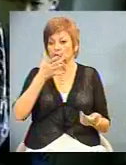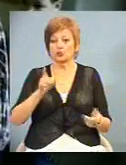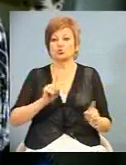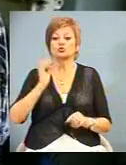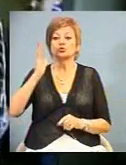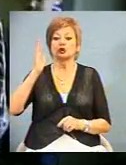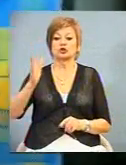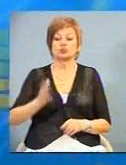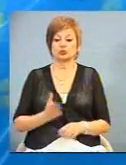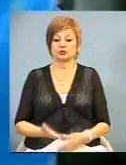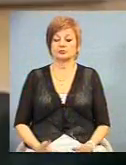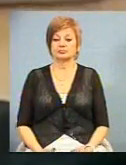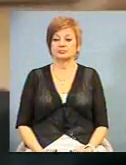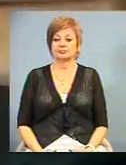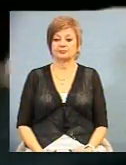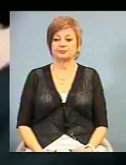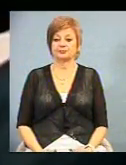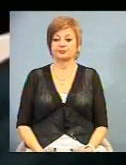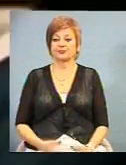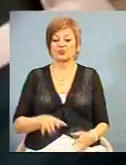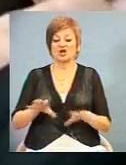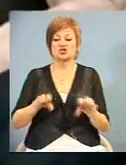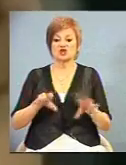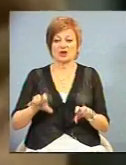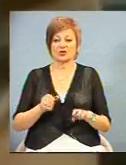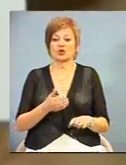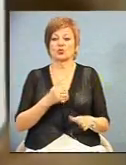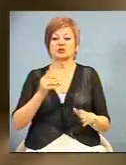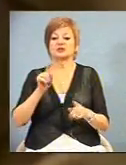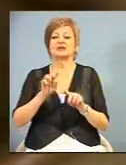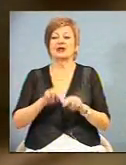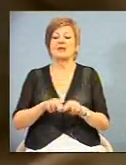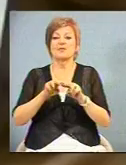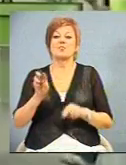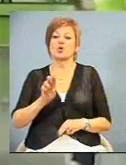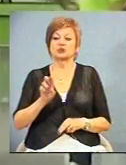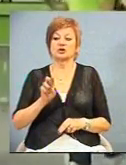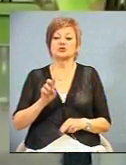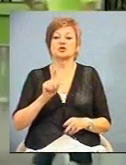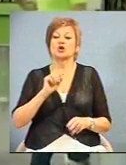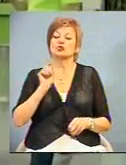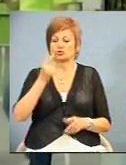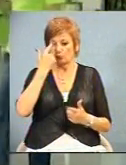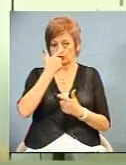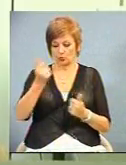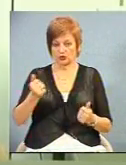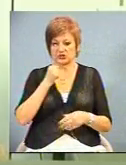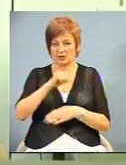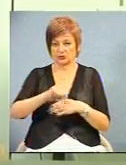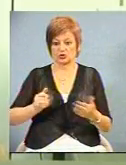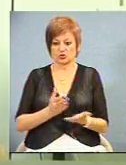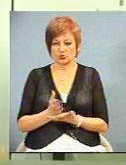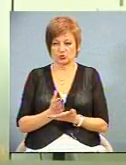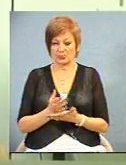що робити далі. Шахраї зазіхнули на біометричні паспорти. Від чого застерігає міграційна служба? Подати